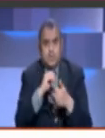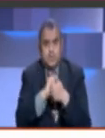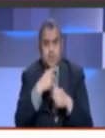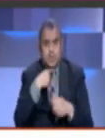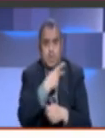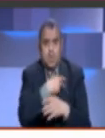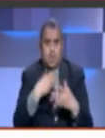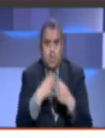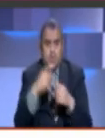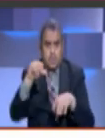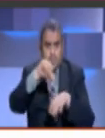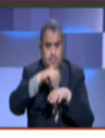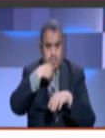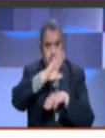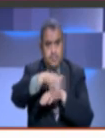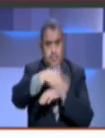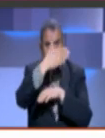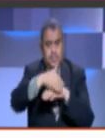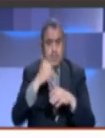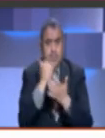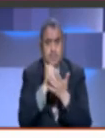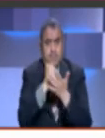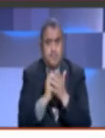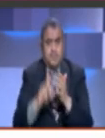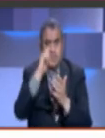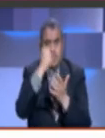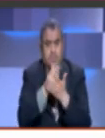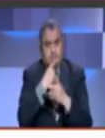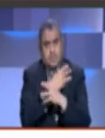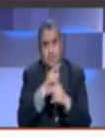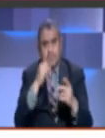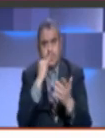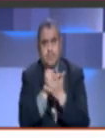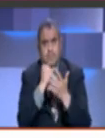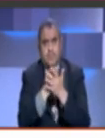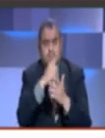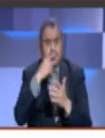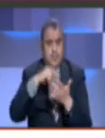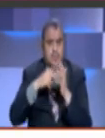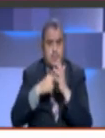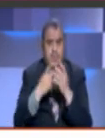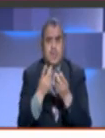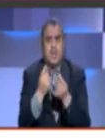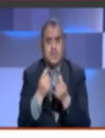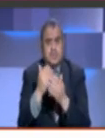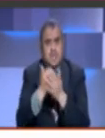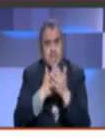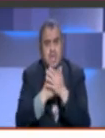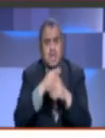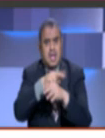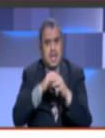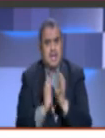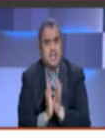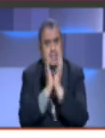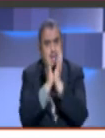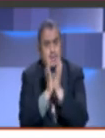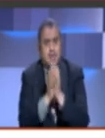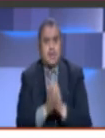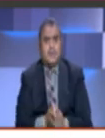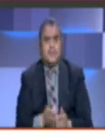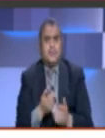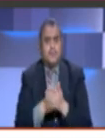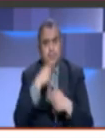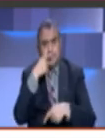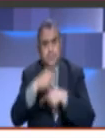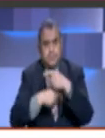بتضع الخطط المناسبه من كافه النظر، سواء اقتصاديه واجتماعيه،